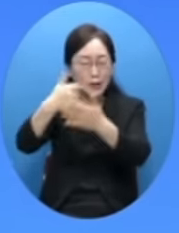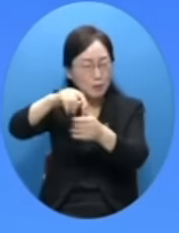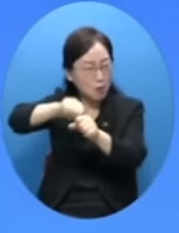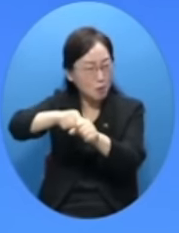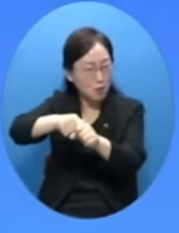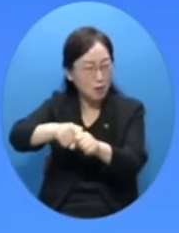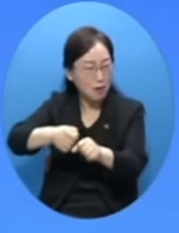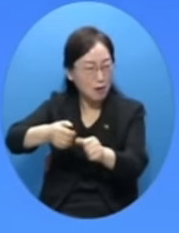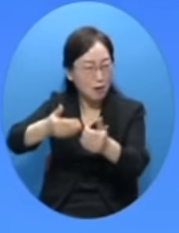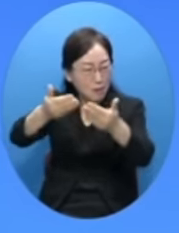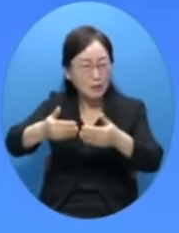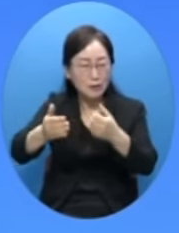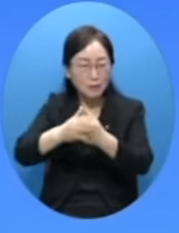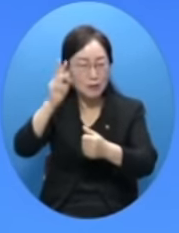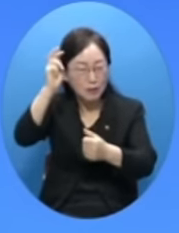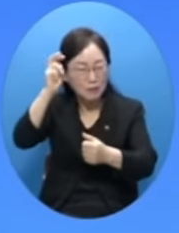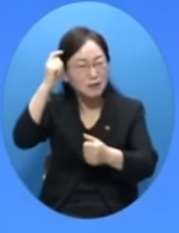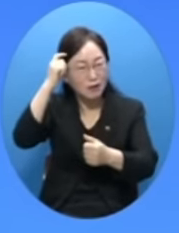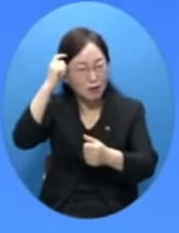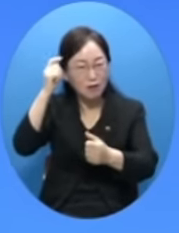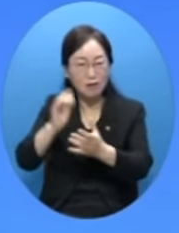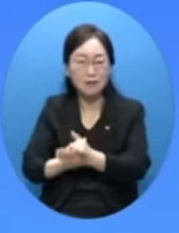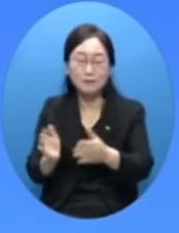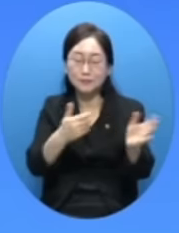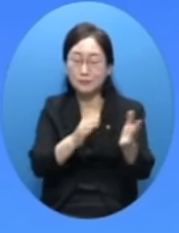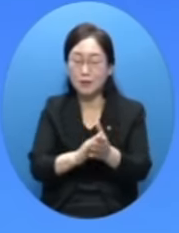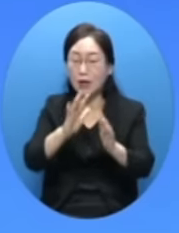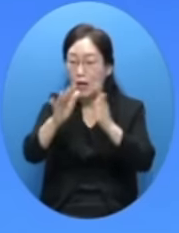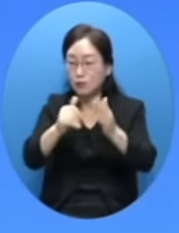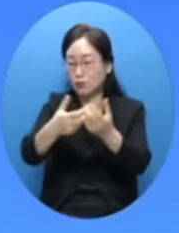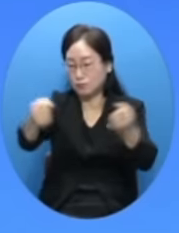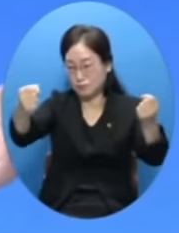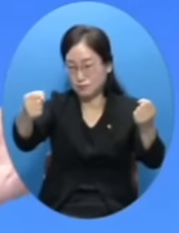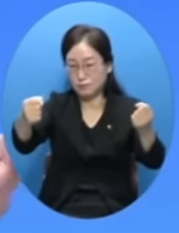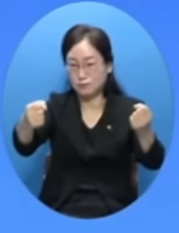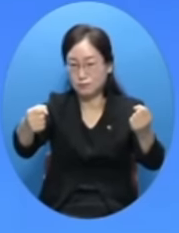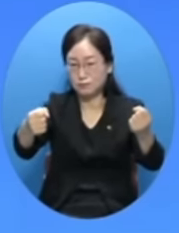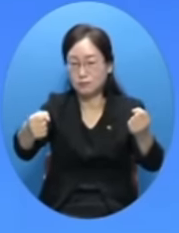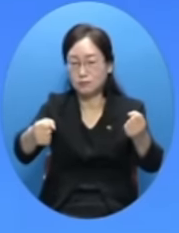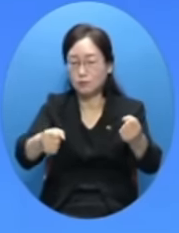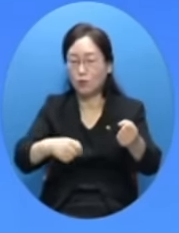생각했습니다. 그 병에 걸린 순간 가족으로부터 격리되고